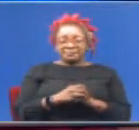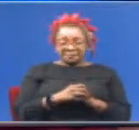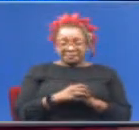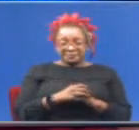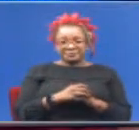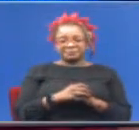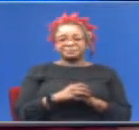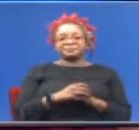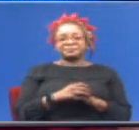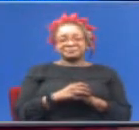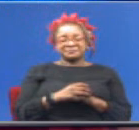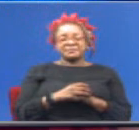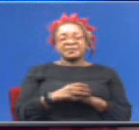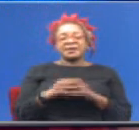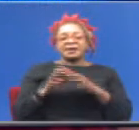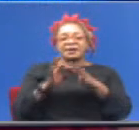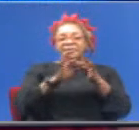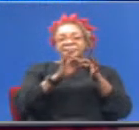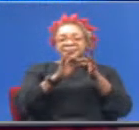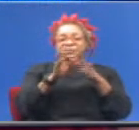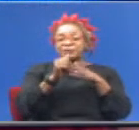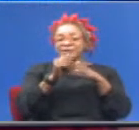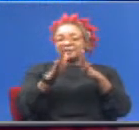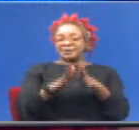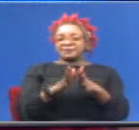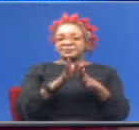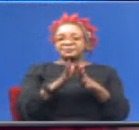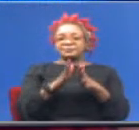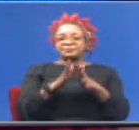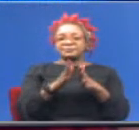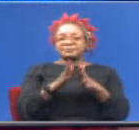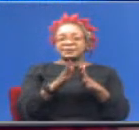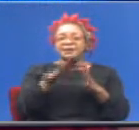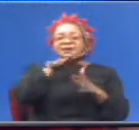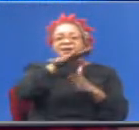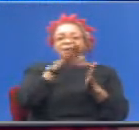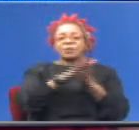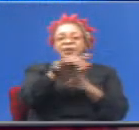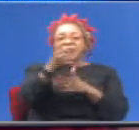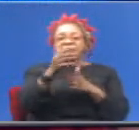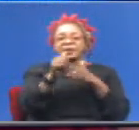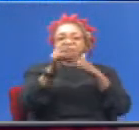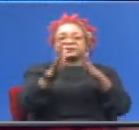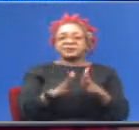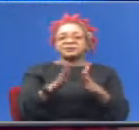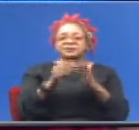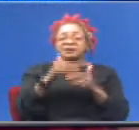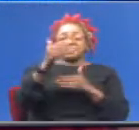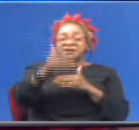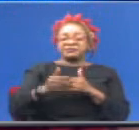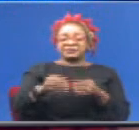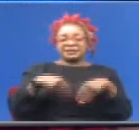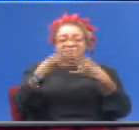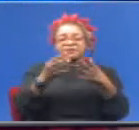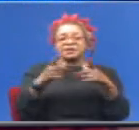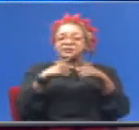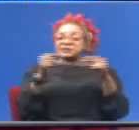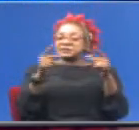Mtazamaji, huyo hapo ni kiongozi wa Azimio Raila Odinga, viongozi wengine pale wote wa Azimio. Mtazamaji, baada ya kutoa hilo tangazo